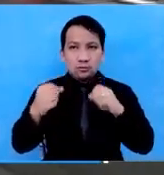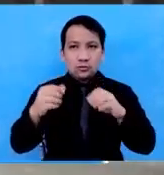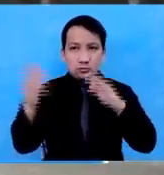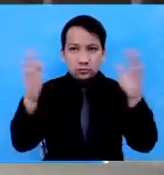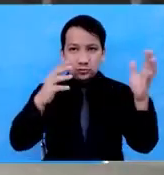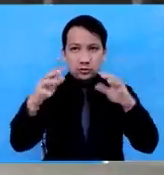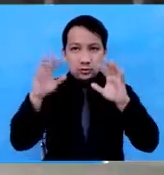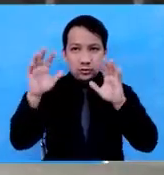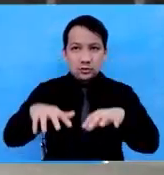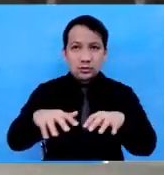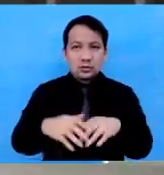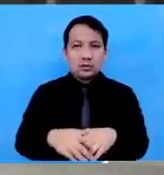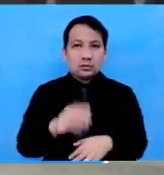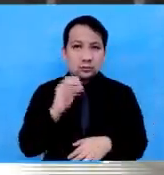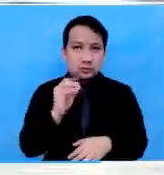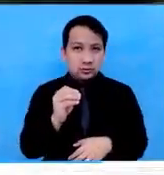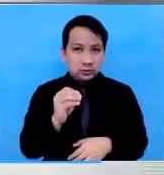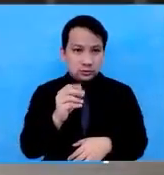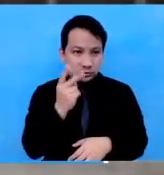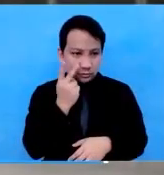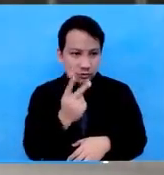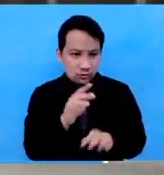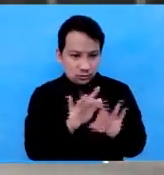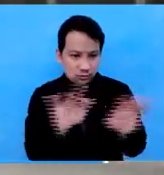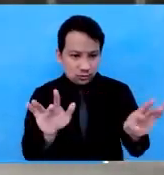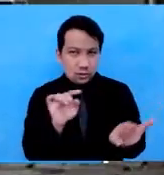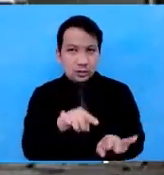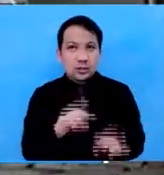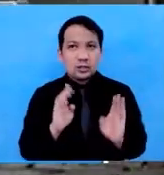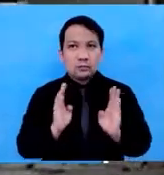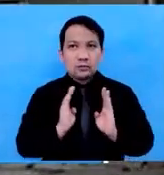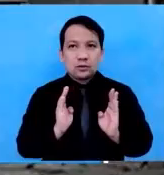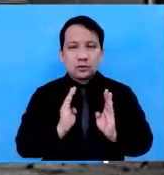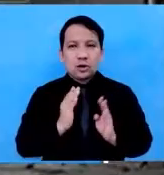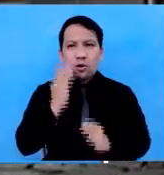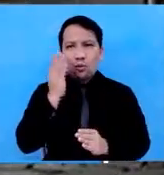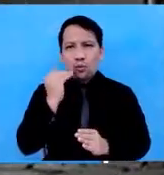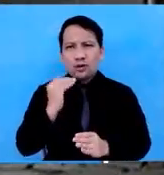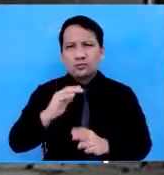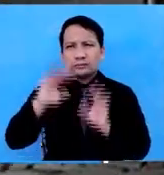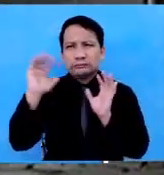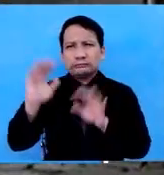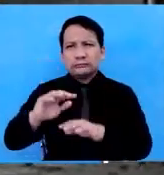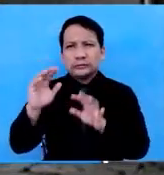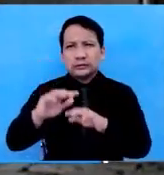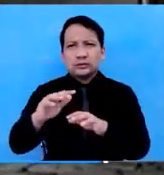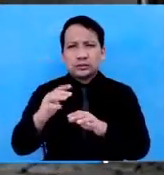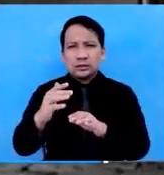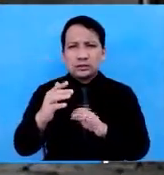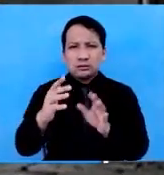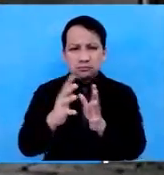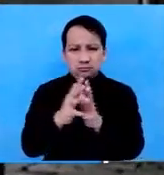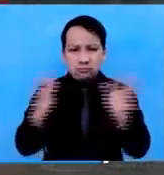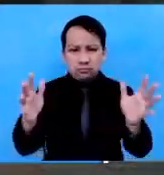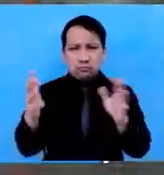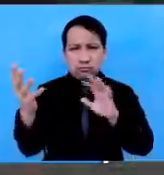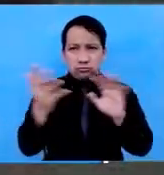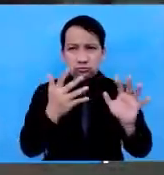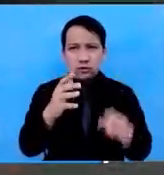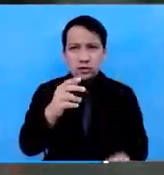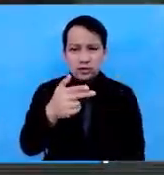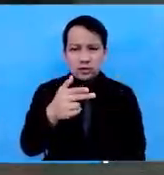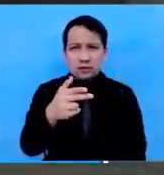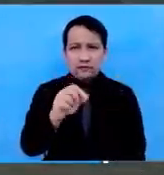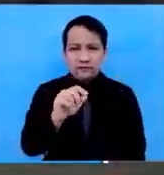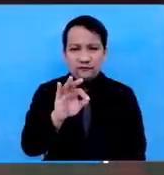Halos mag-zero visibility sa mga kalsada sa Baguio City, bunsod ng malakas o makapal na hamog na sinabayan pa ng ulan. Kaya